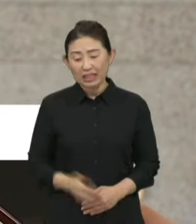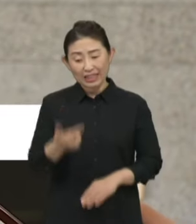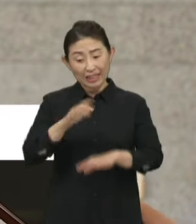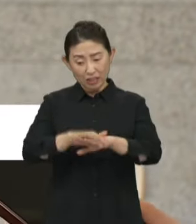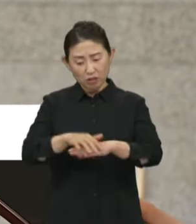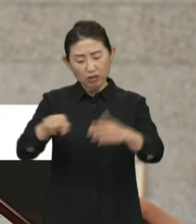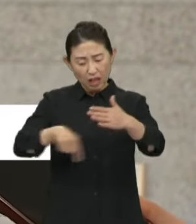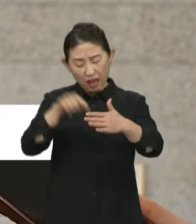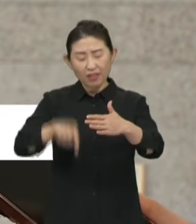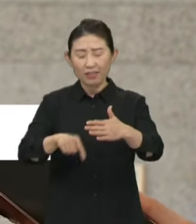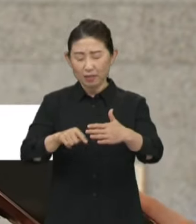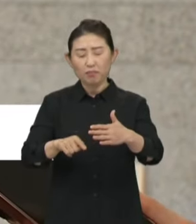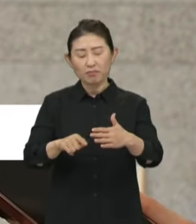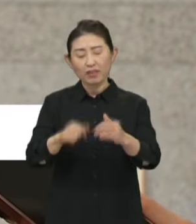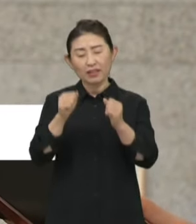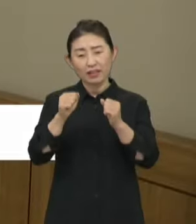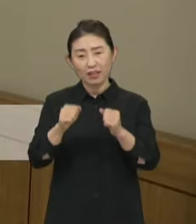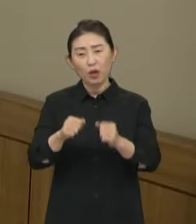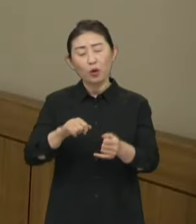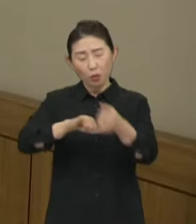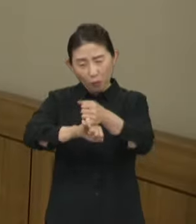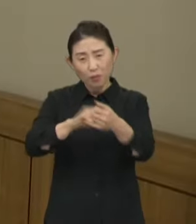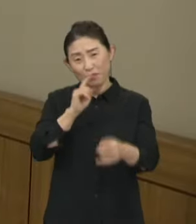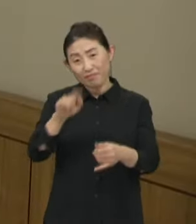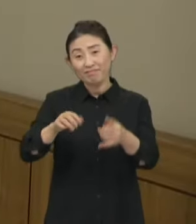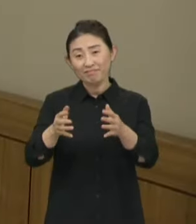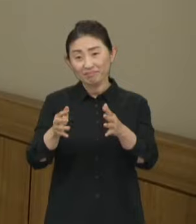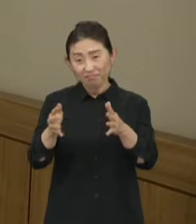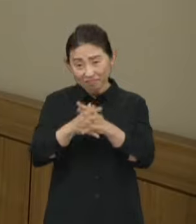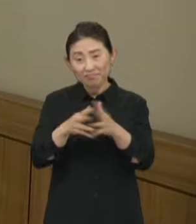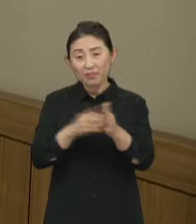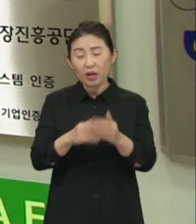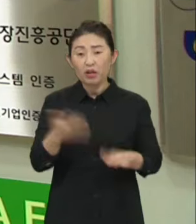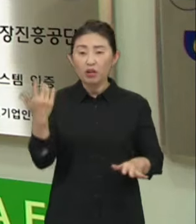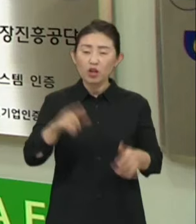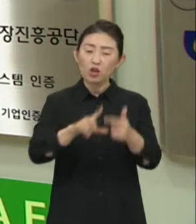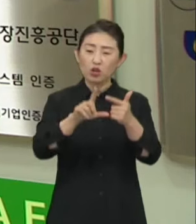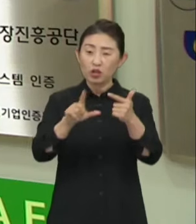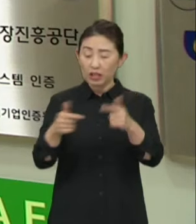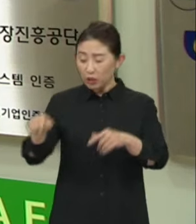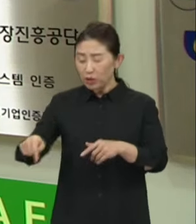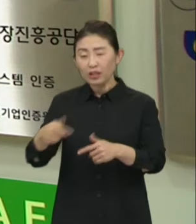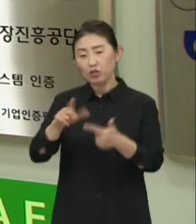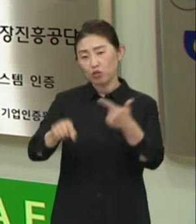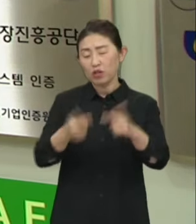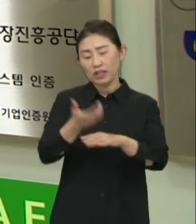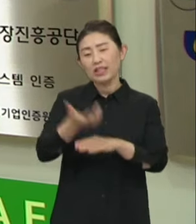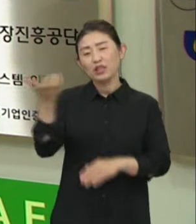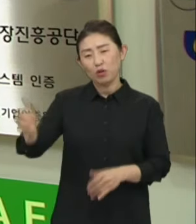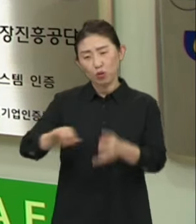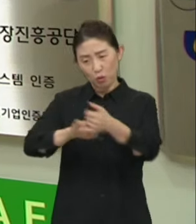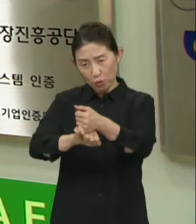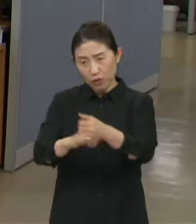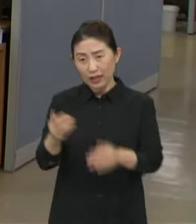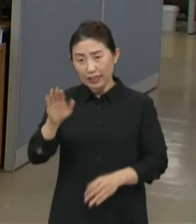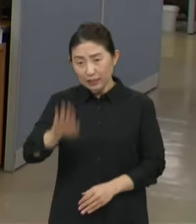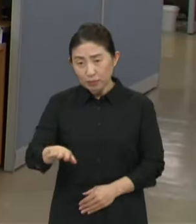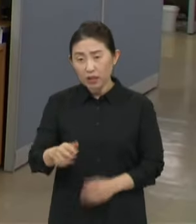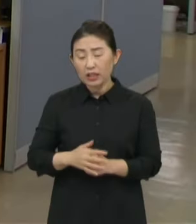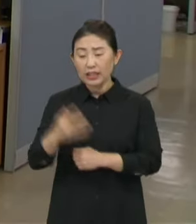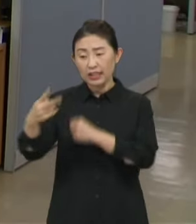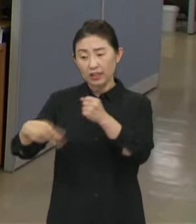않는다는 약을 통해가 진공도 오월 이전은 불가피하지만 2년간에 임대계약이